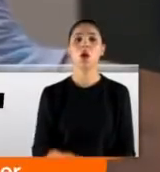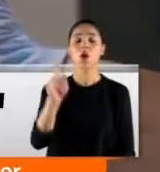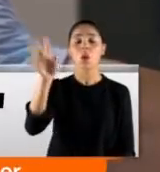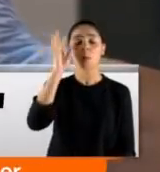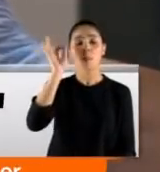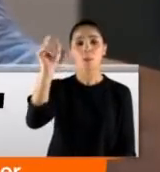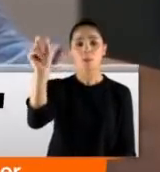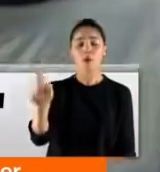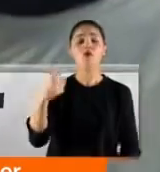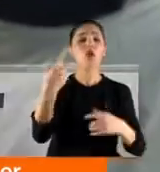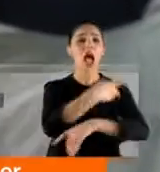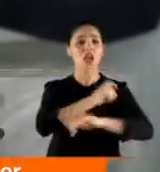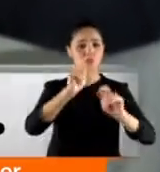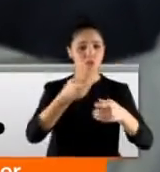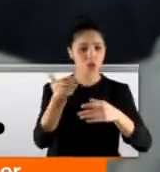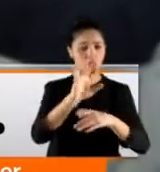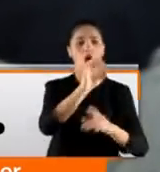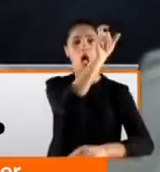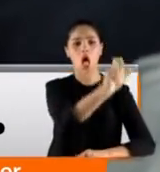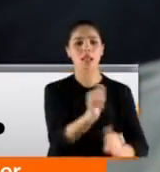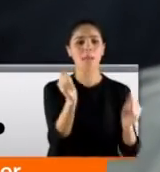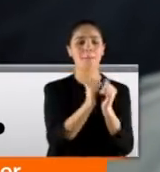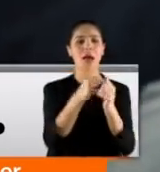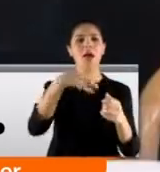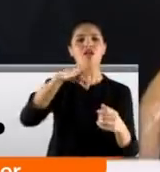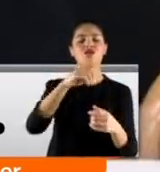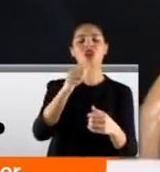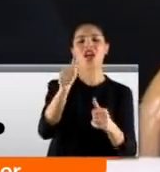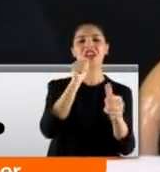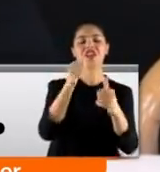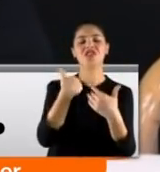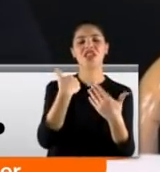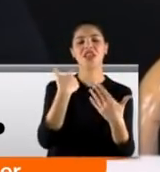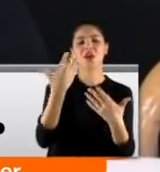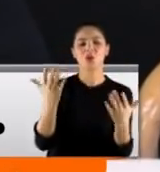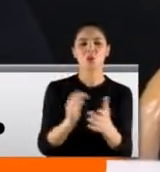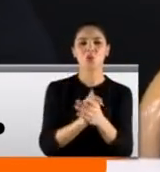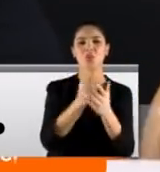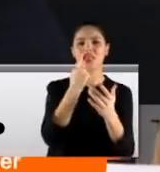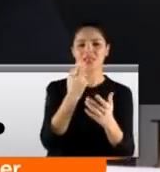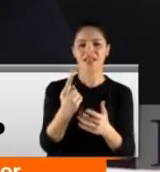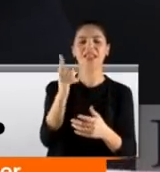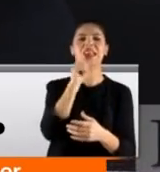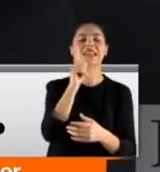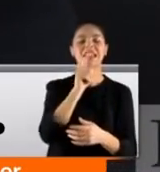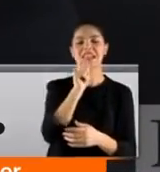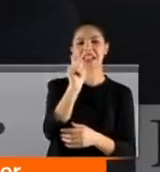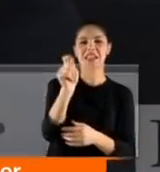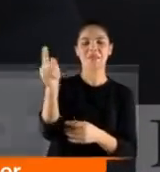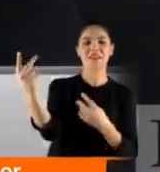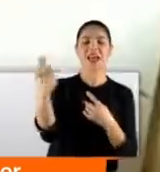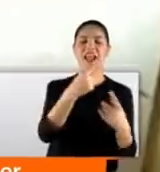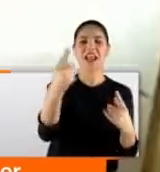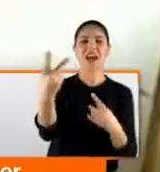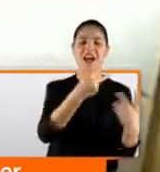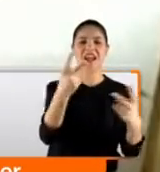aşıyı bulduktan sonra bunu eşi Özlem Türeci ile çay içerek kutladıklarını söyleyince İngiliz spikerle aralarında ilginç bir diyalog